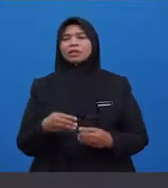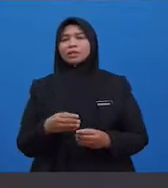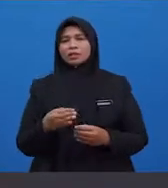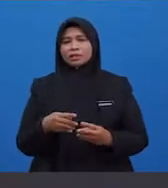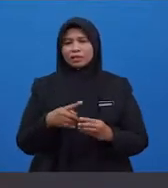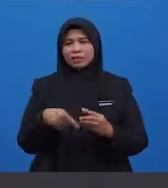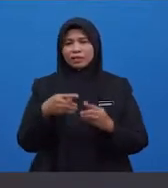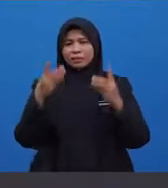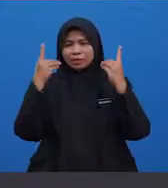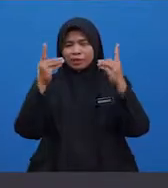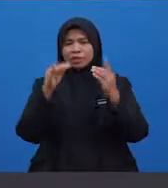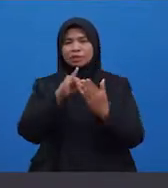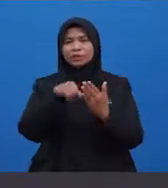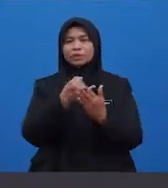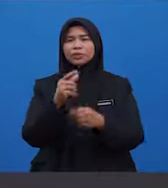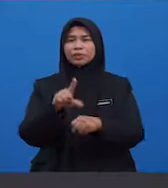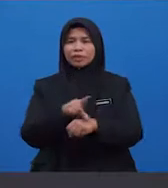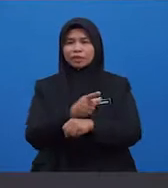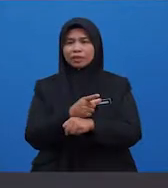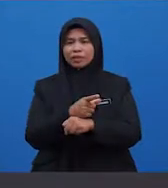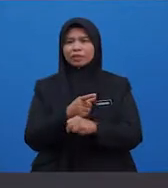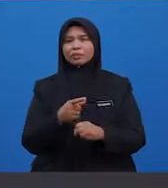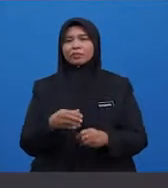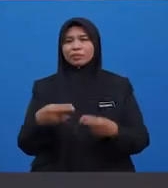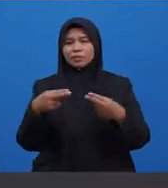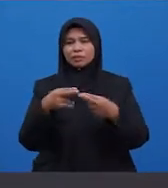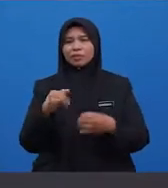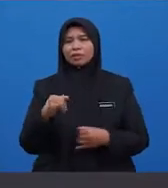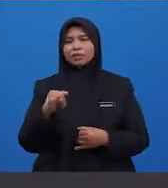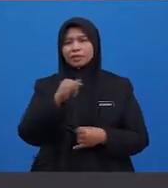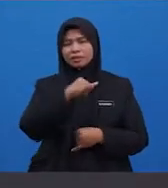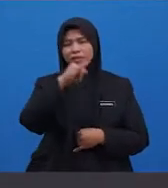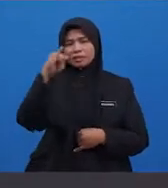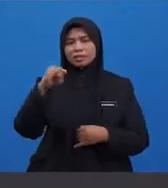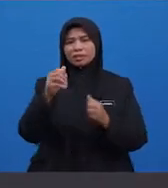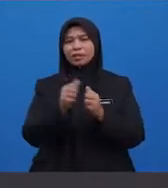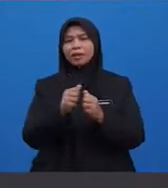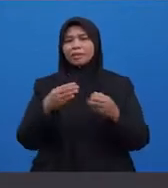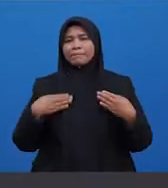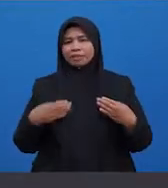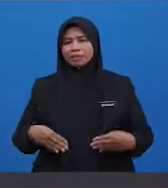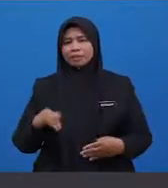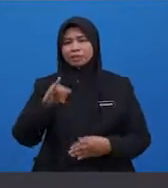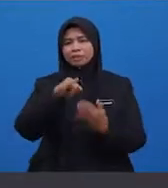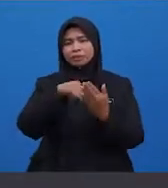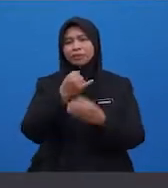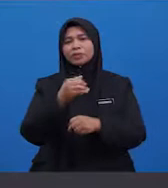pendidikan kejurulatihan melalui hubungan industri dengan Badan Kejurulatihan